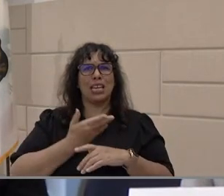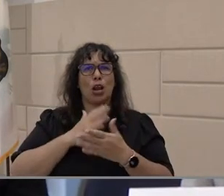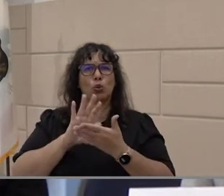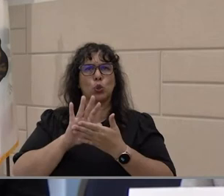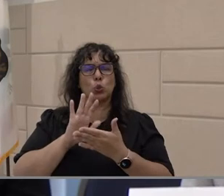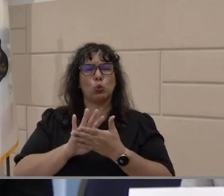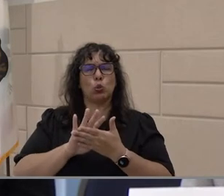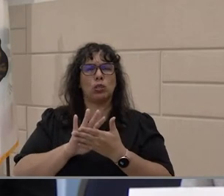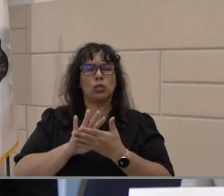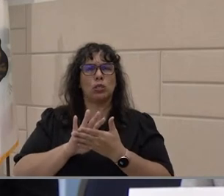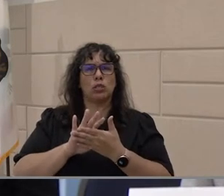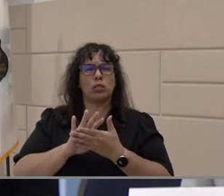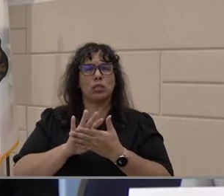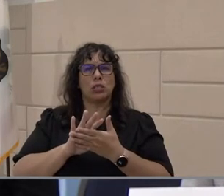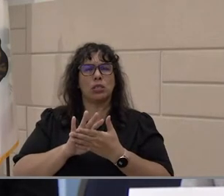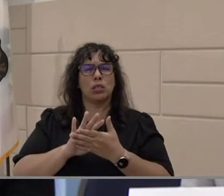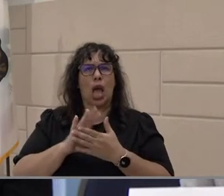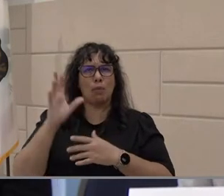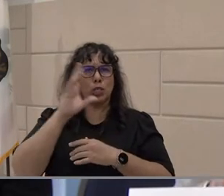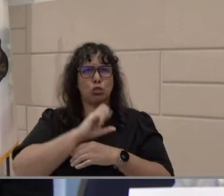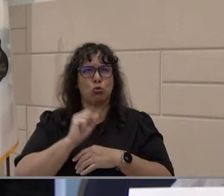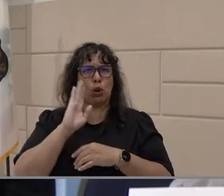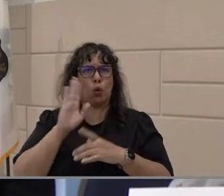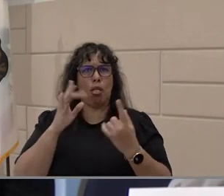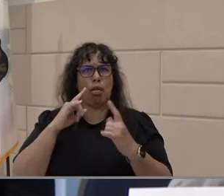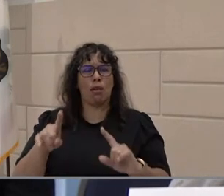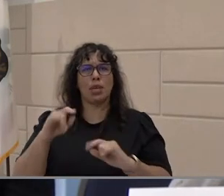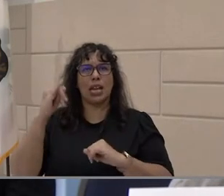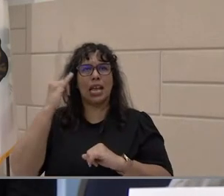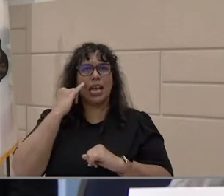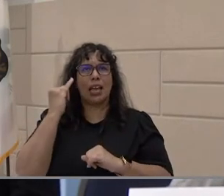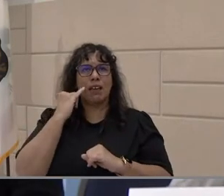នៅសាលារបស់យើងខ្ញុំគិតថា